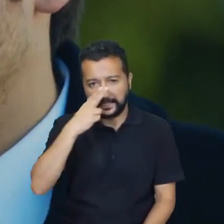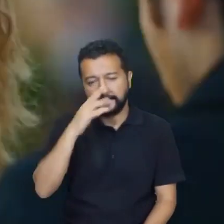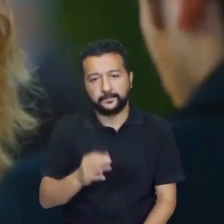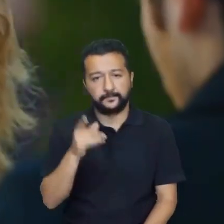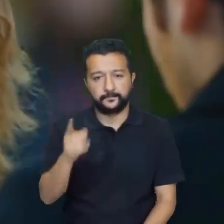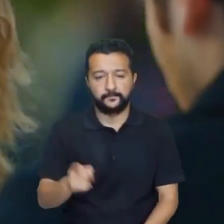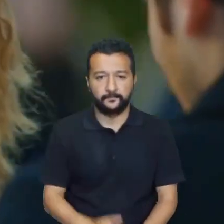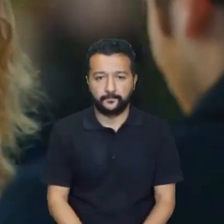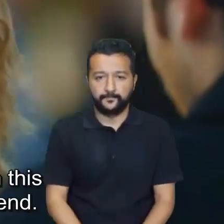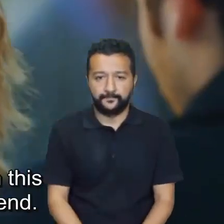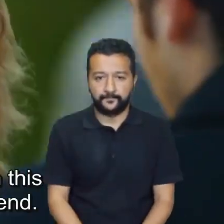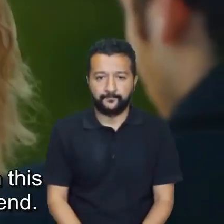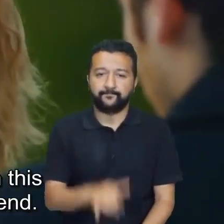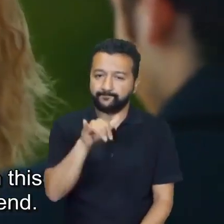alışırlar.